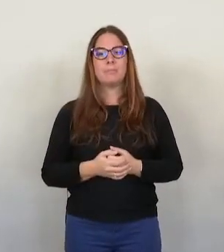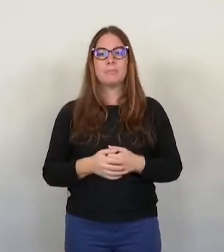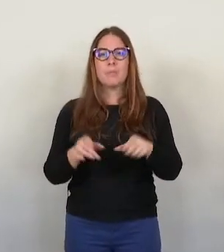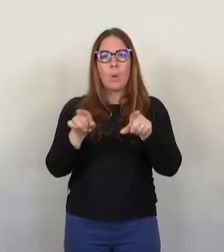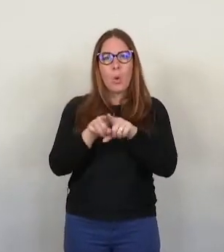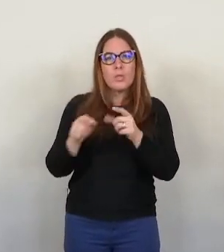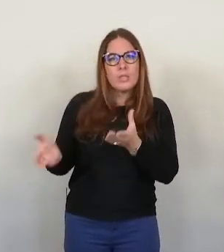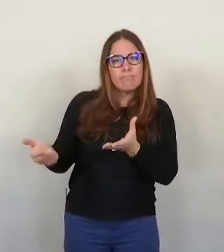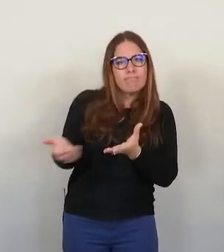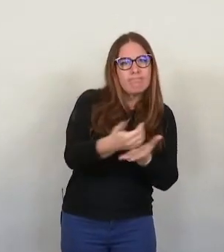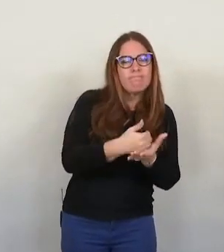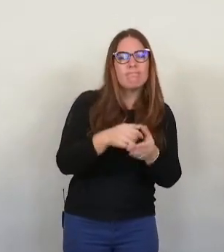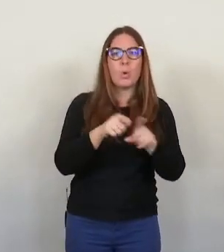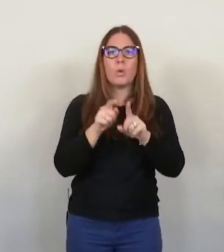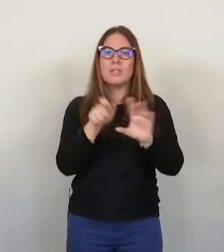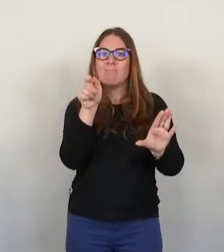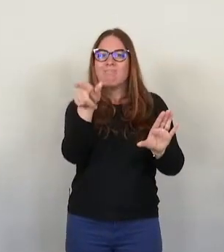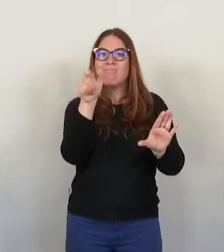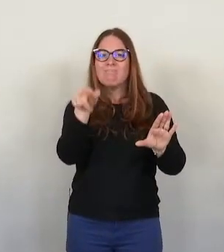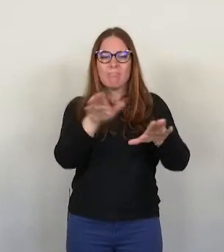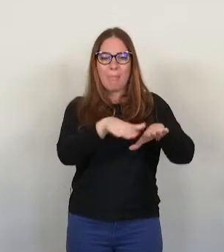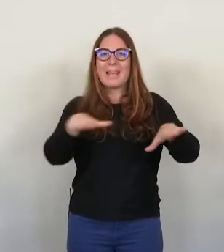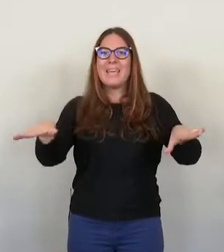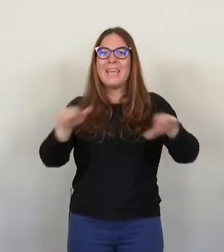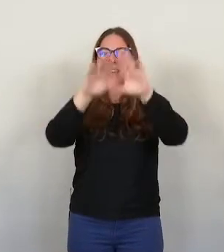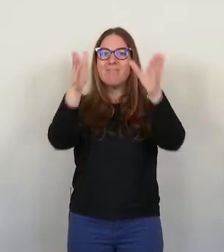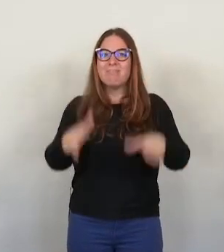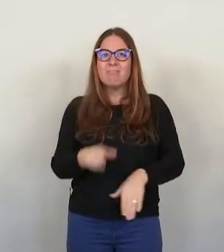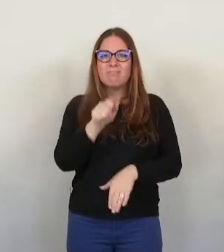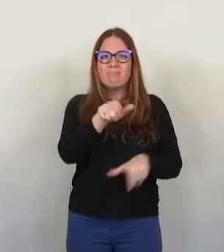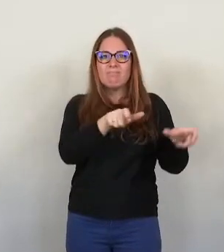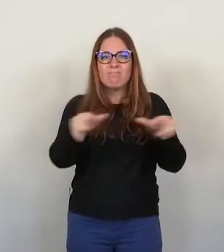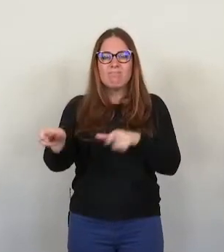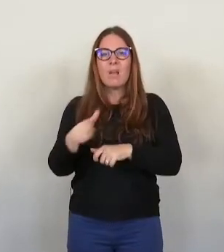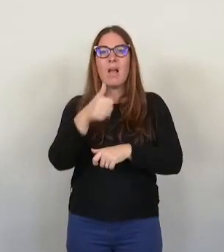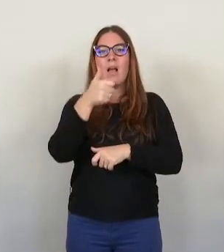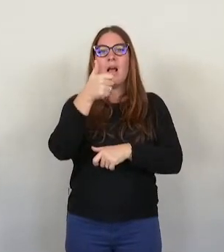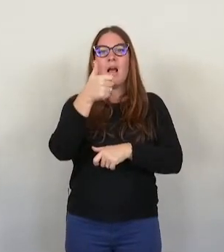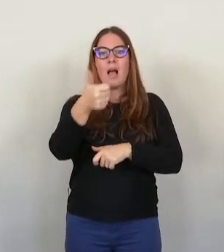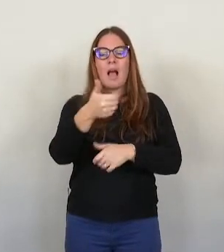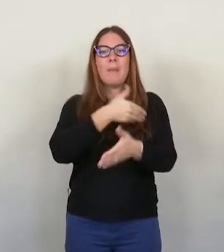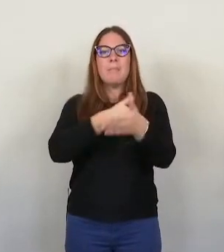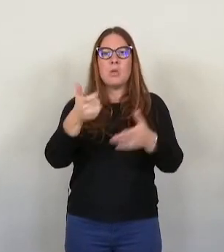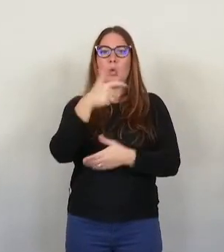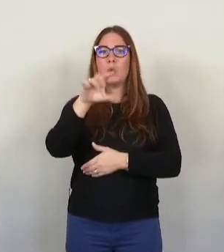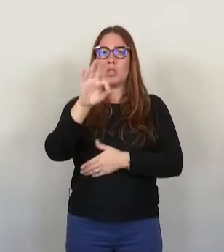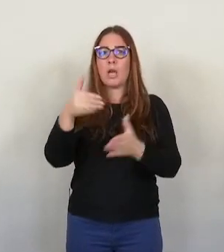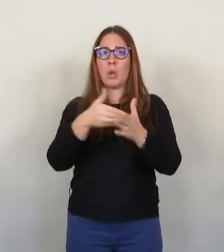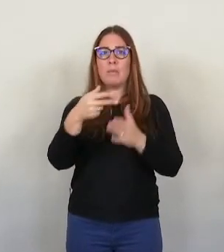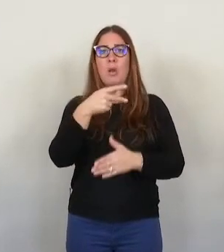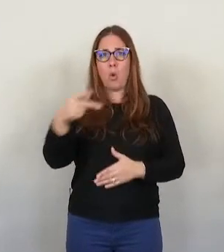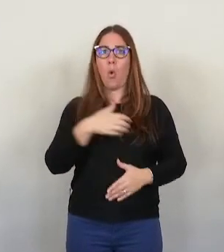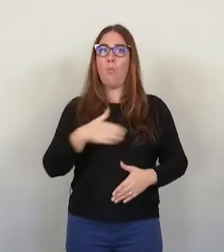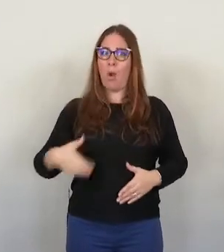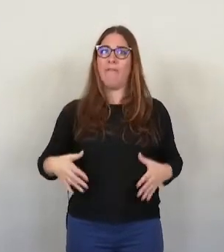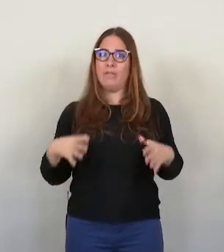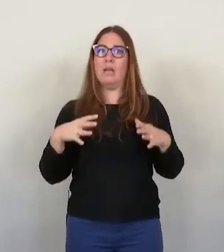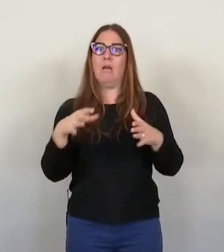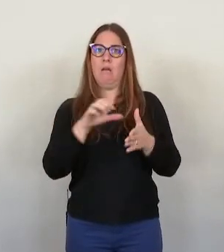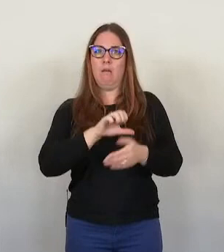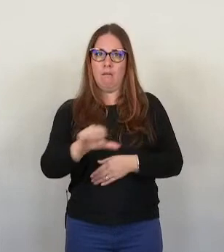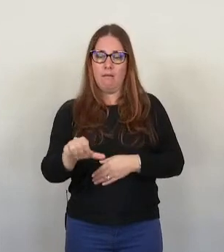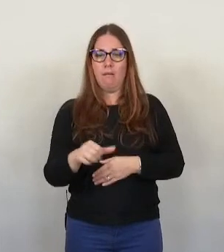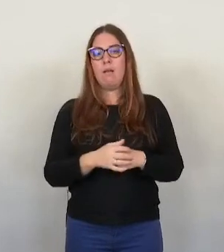la maintenance des orodateurs coûtaient 1 250 000 euros à la ville, ajouté à